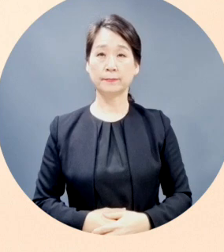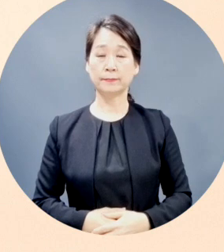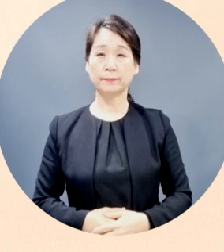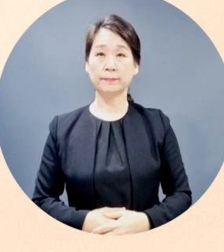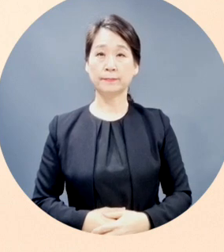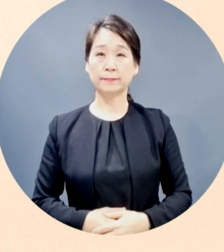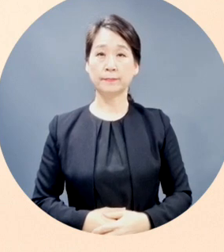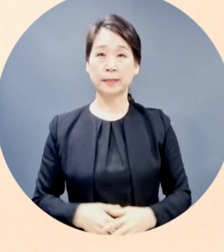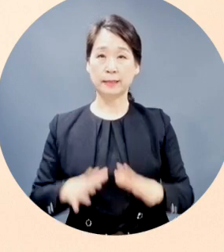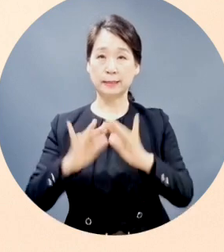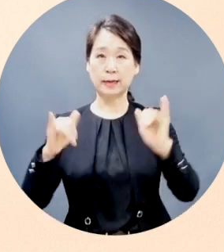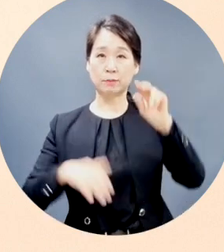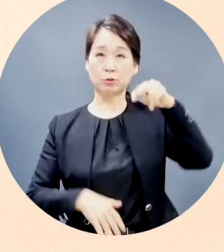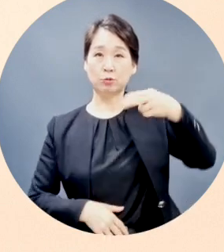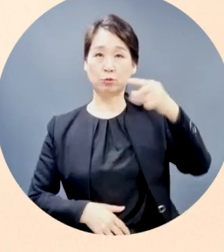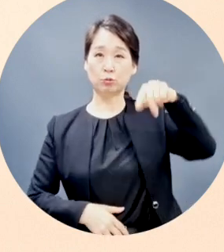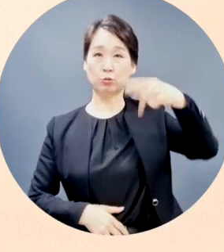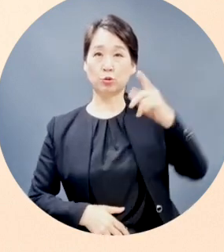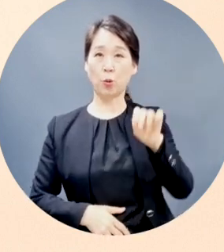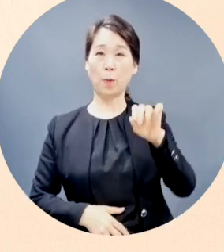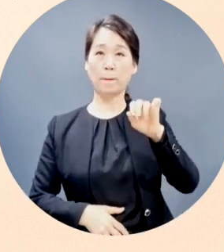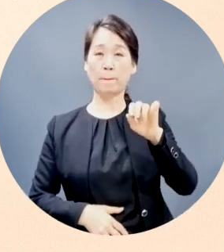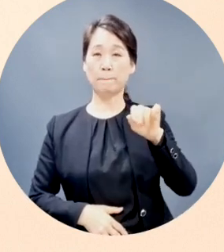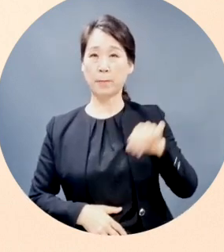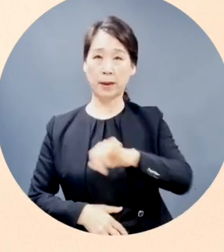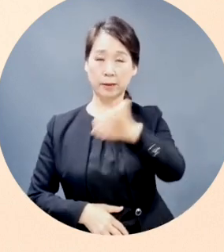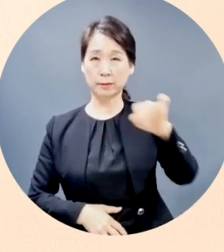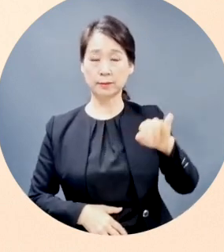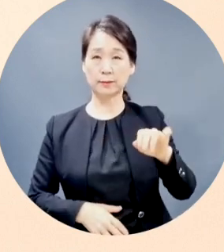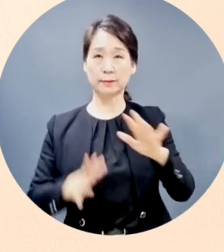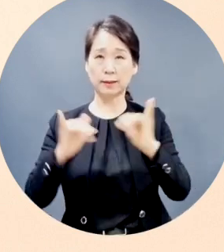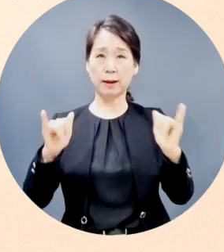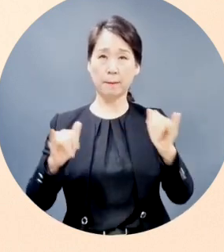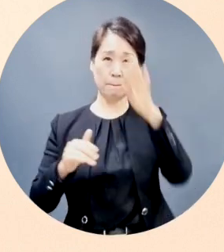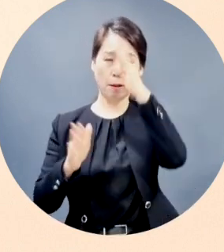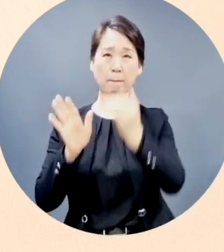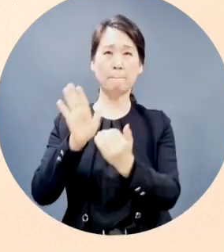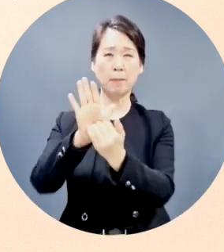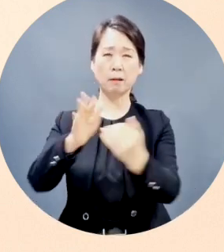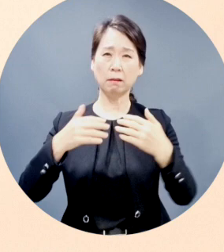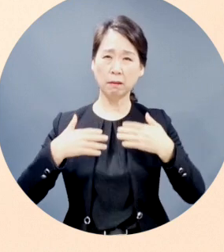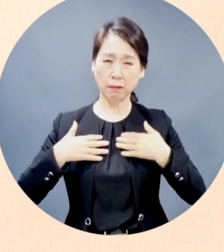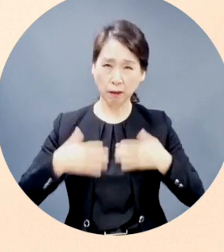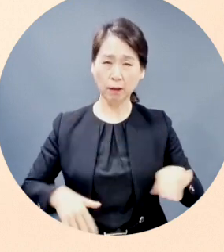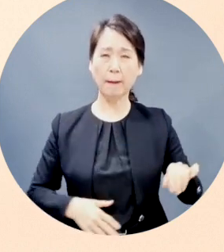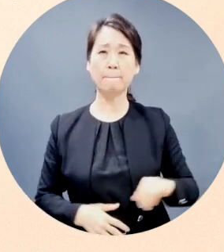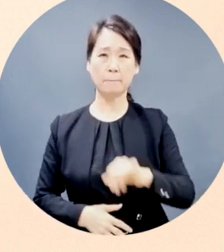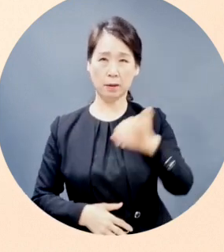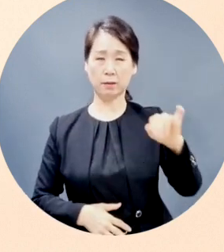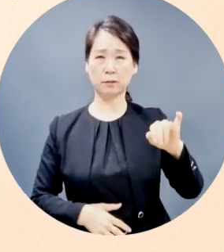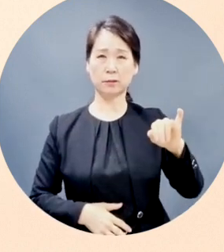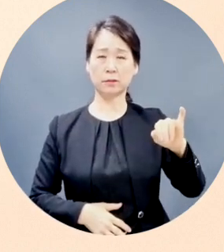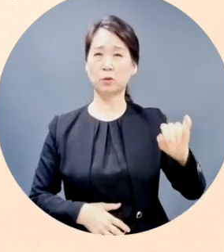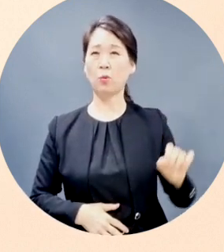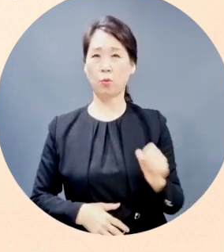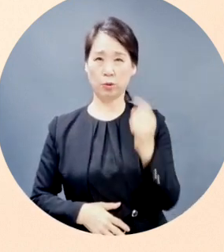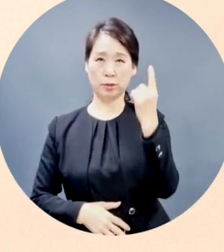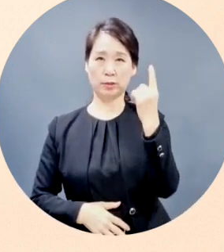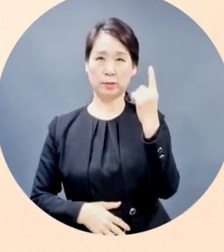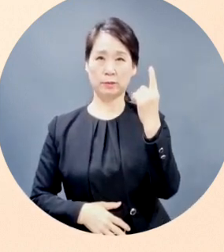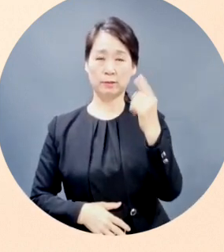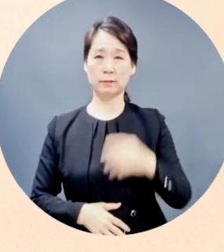위험 요인으로는 사람 유두종 바이러스나 인체 면역 결핍 바이러스 등의 감염으로 인해 자궁경부암이 발생할 수